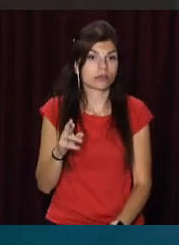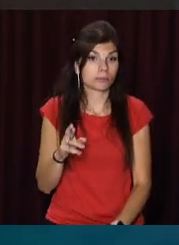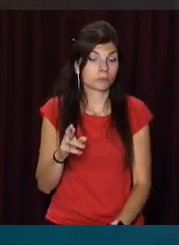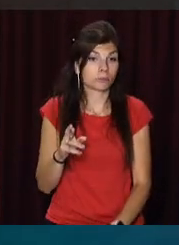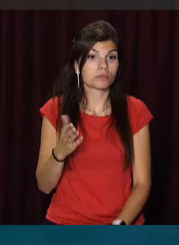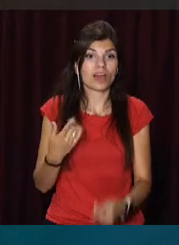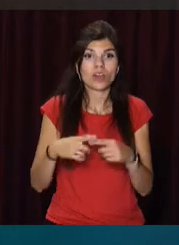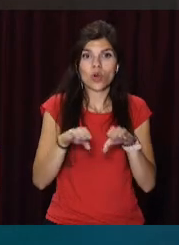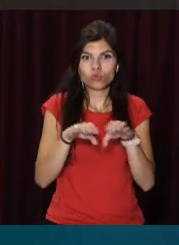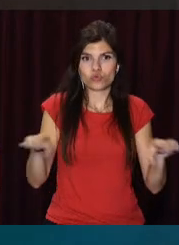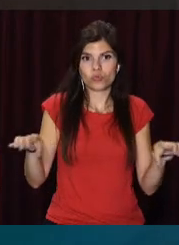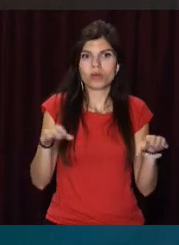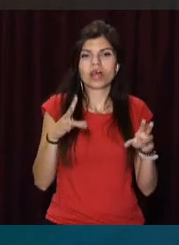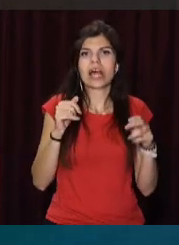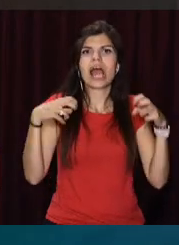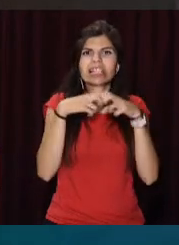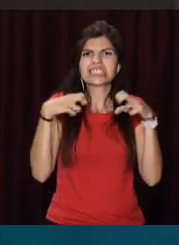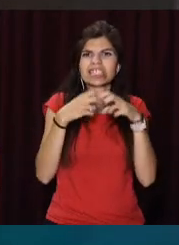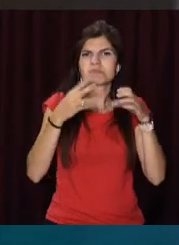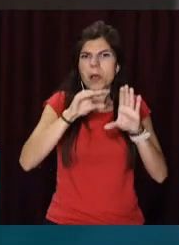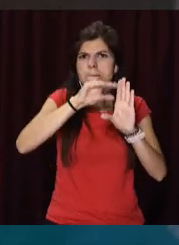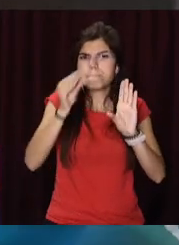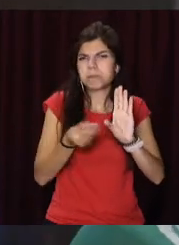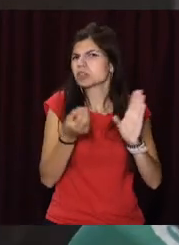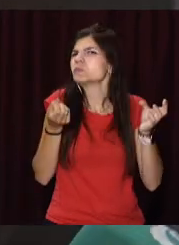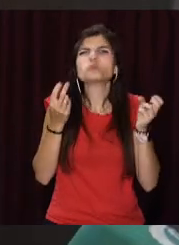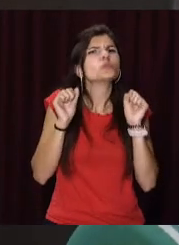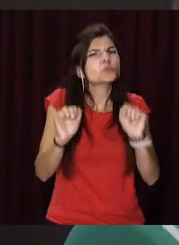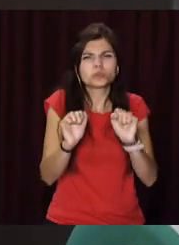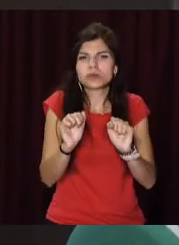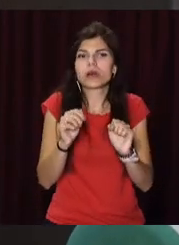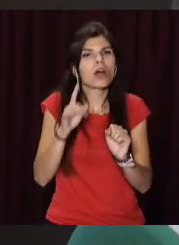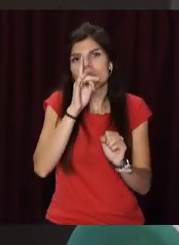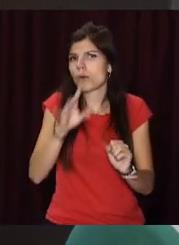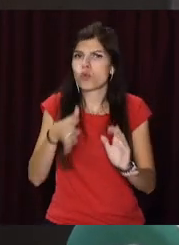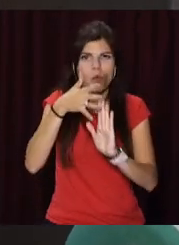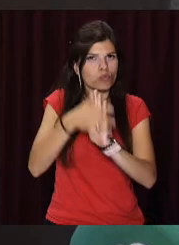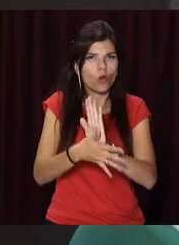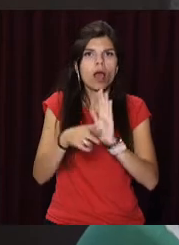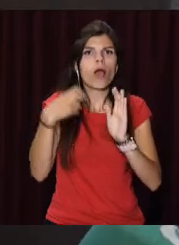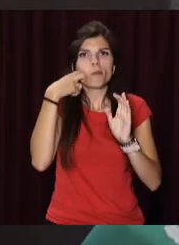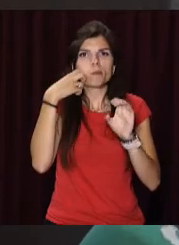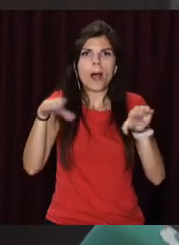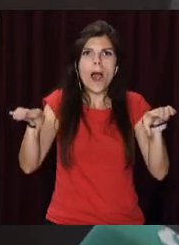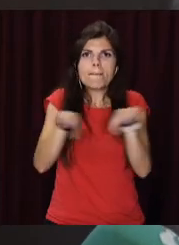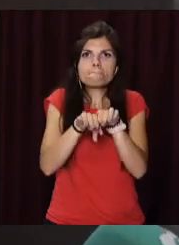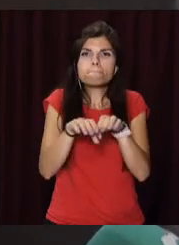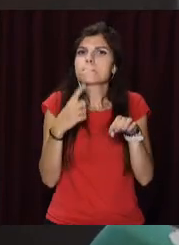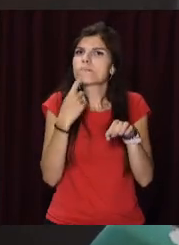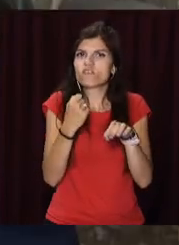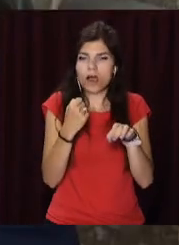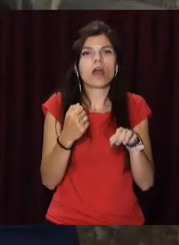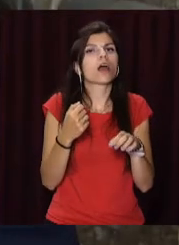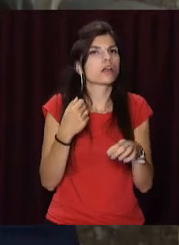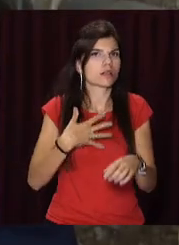Эта труба уже собирается на резиновых уплотнителях, не будет протекания, и труба будет собрана герметично и надежно